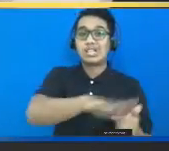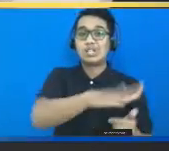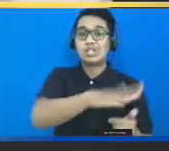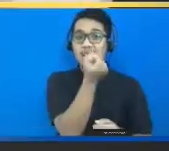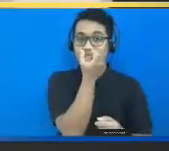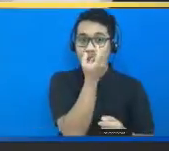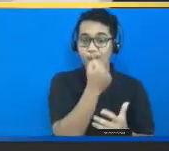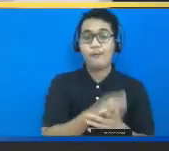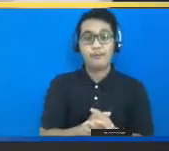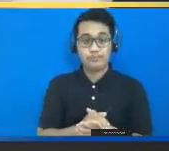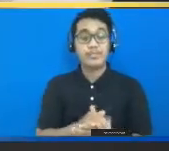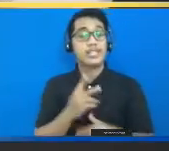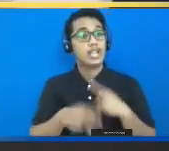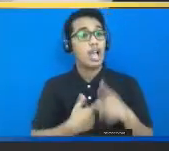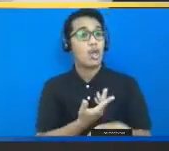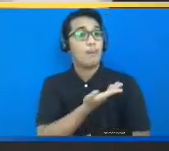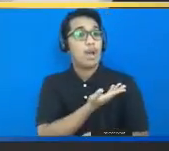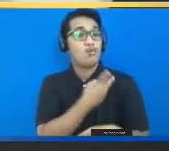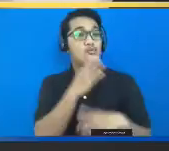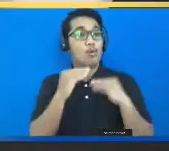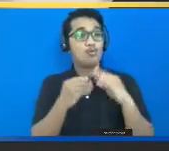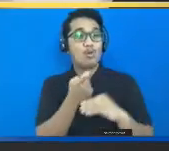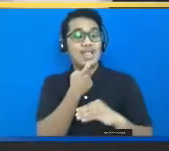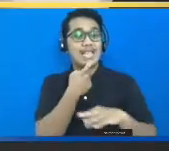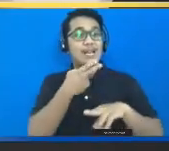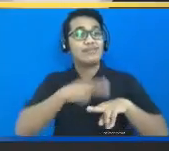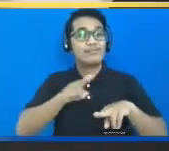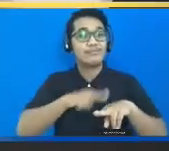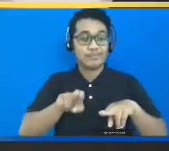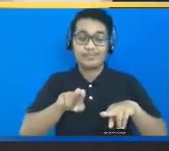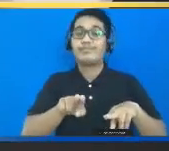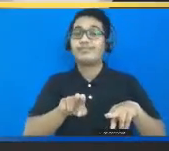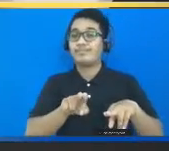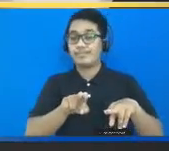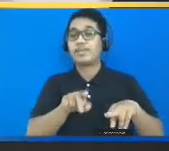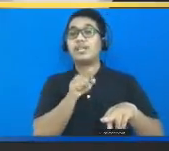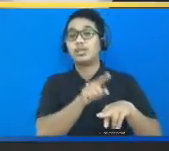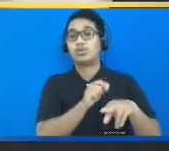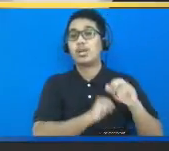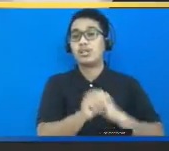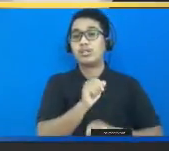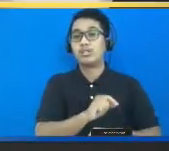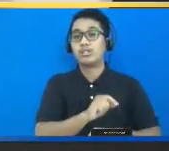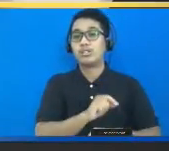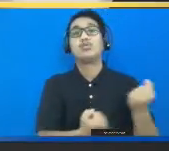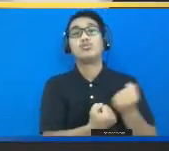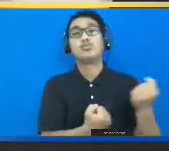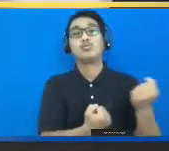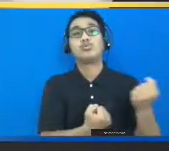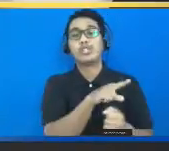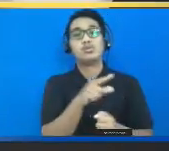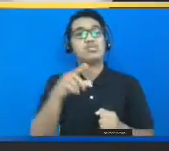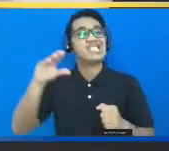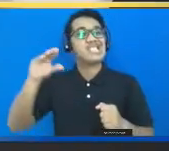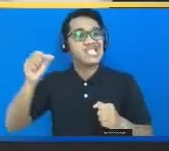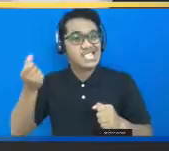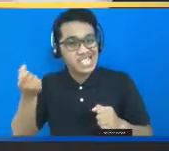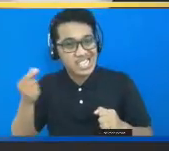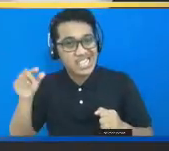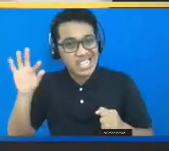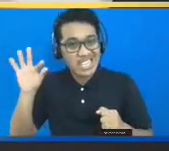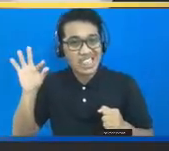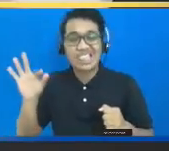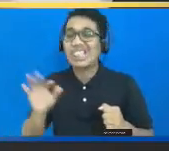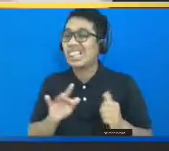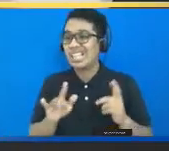mengenai pemulihan nanti kalau aktivitas yang dianggap sebagai detektor supportnya itu akan Makin kecil orang gak mau beli